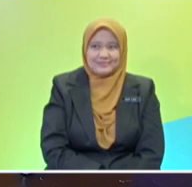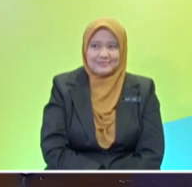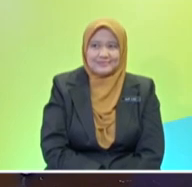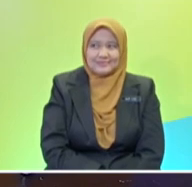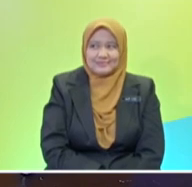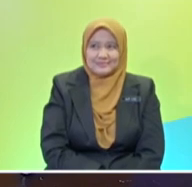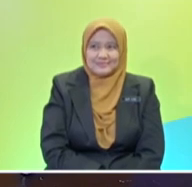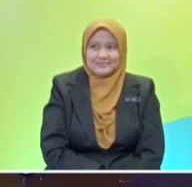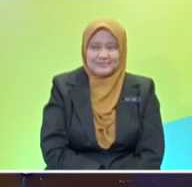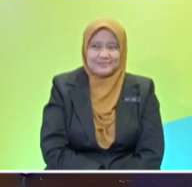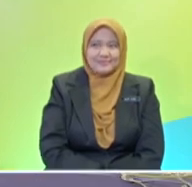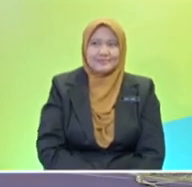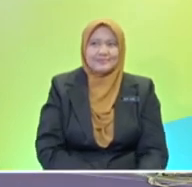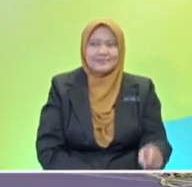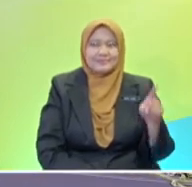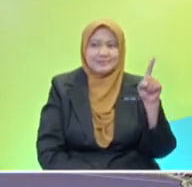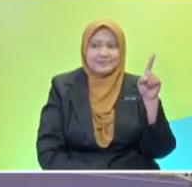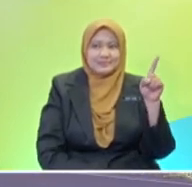kira.